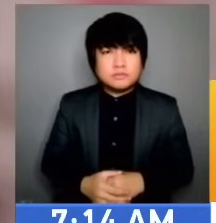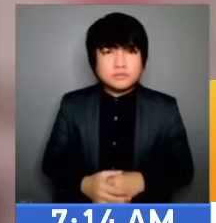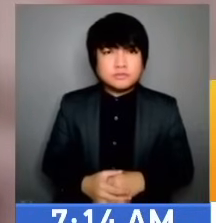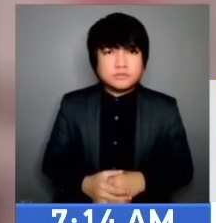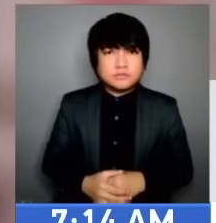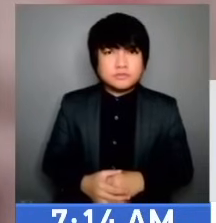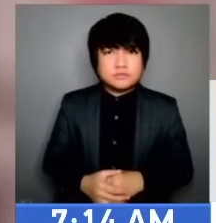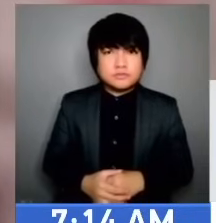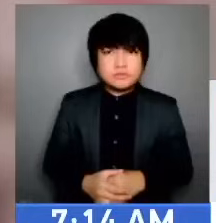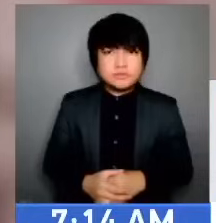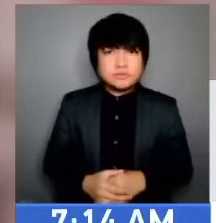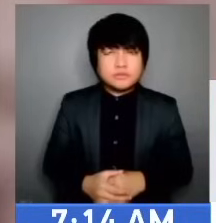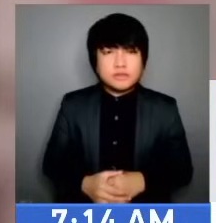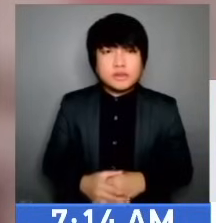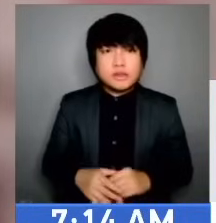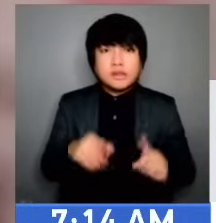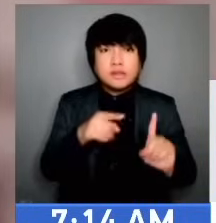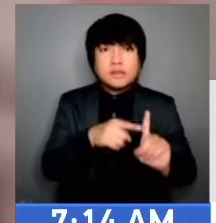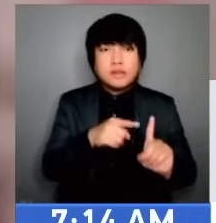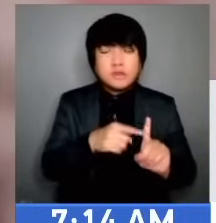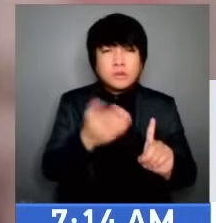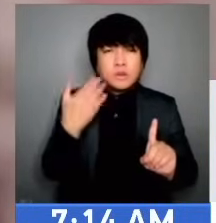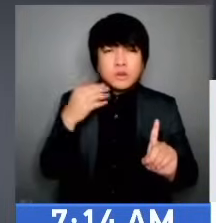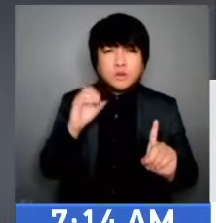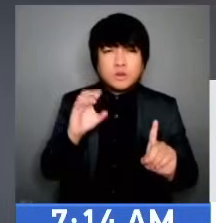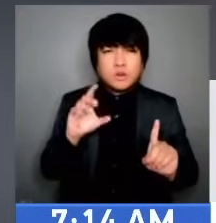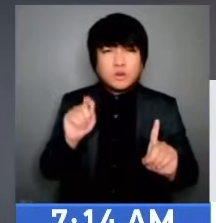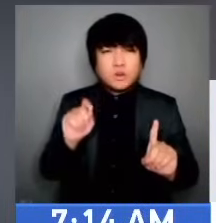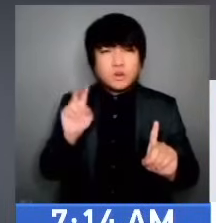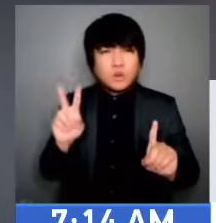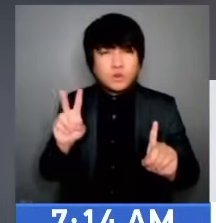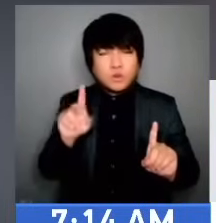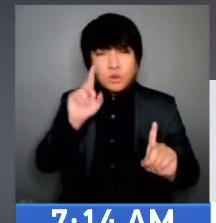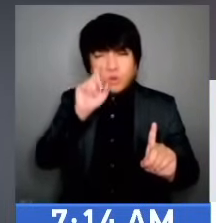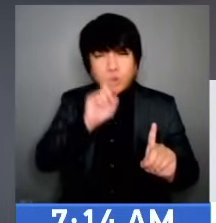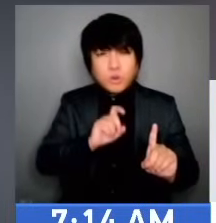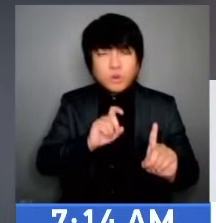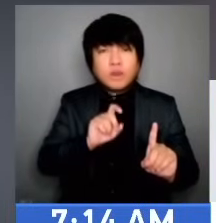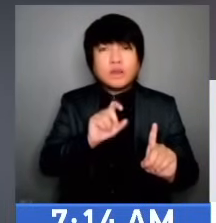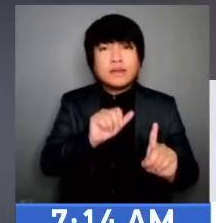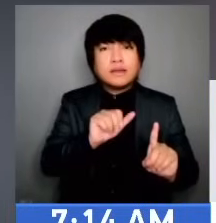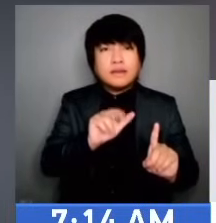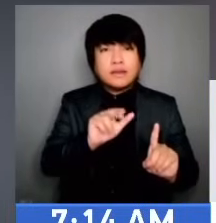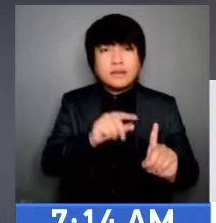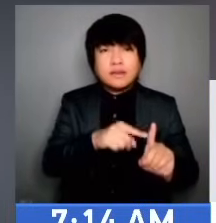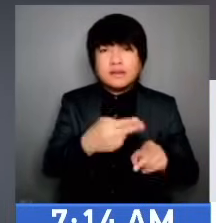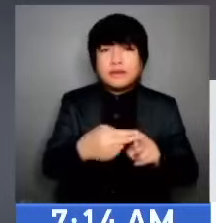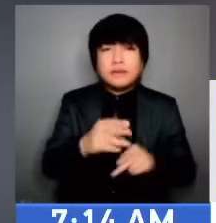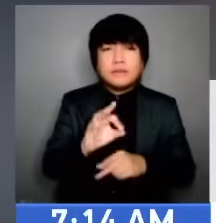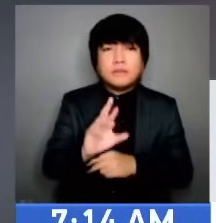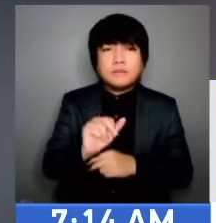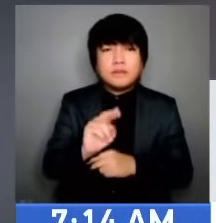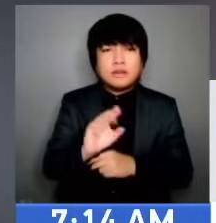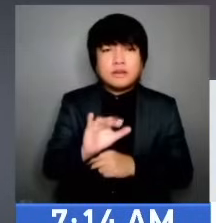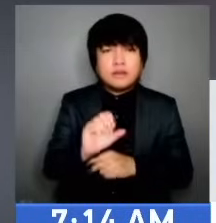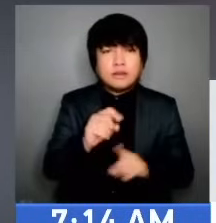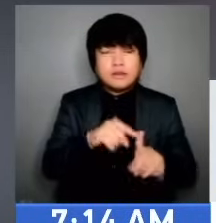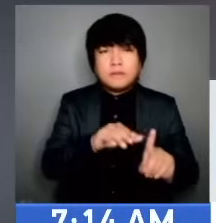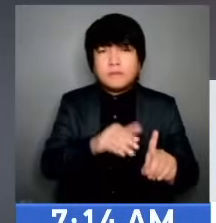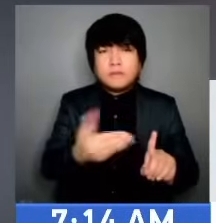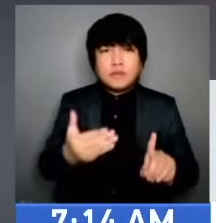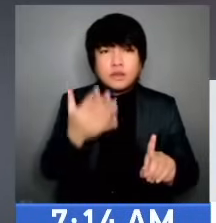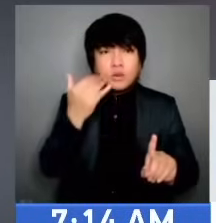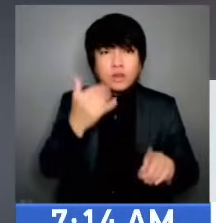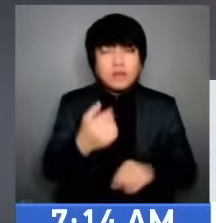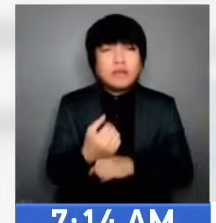Nasawi noong October 2 ang 14-anyos na grade 5 student na si Francis J. Gumikib, 11 araw matapos umanong sampalin